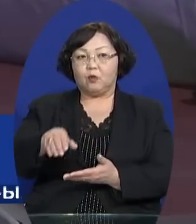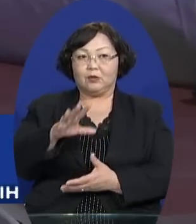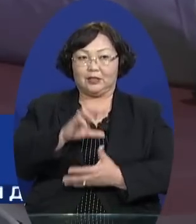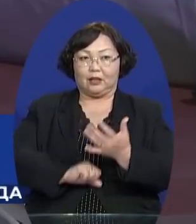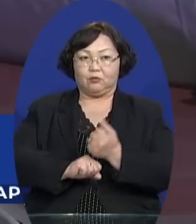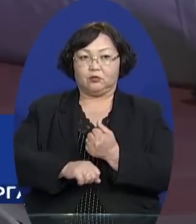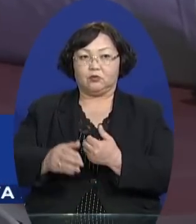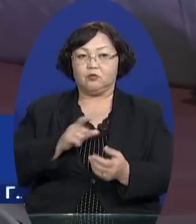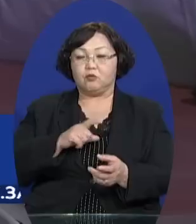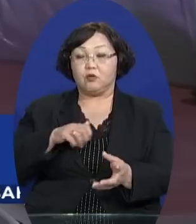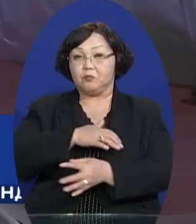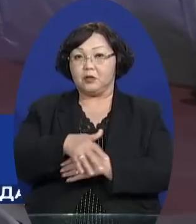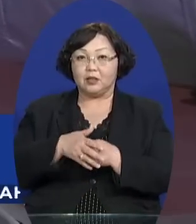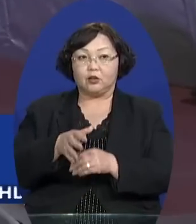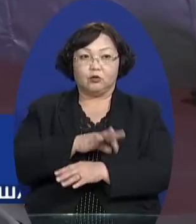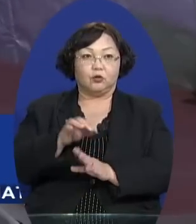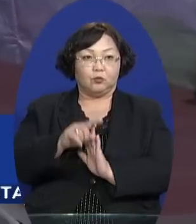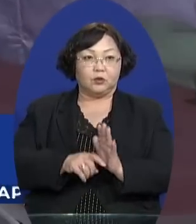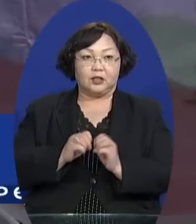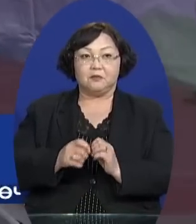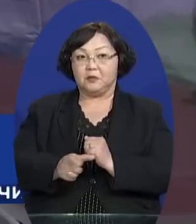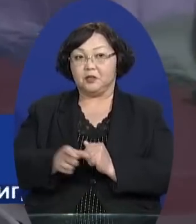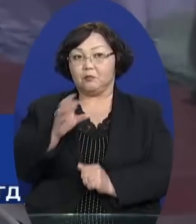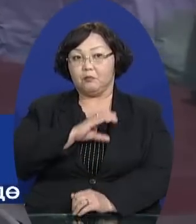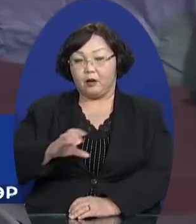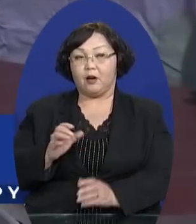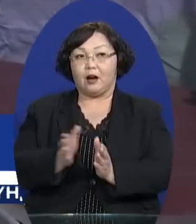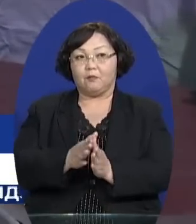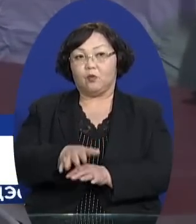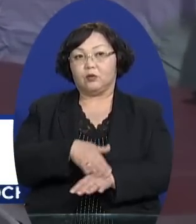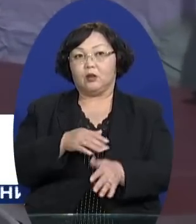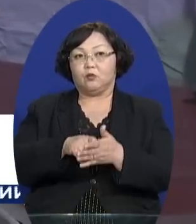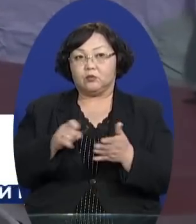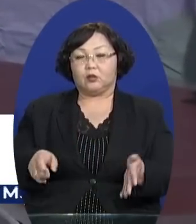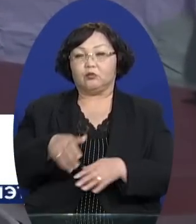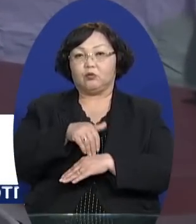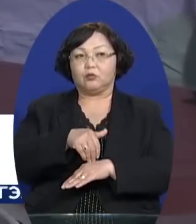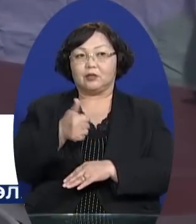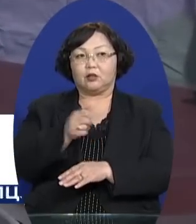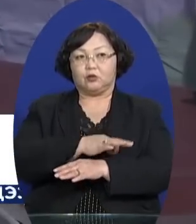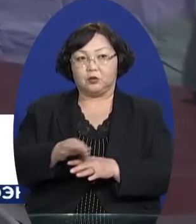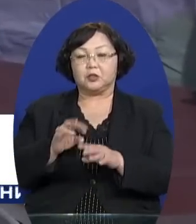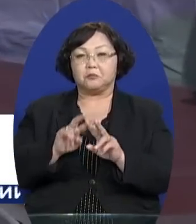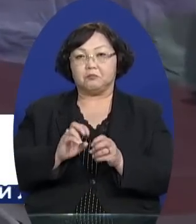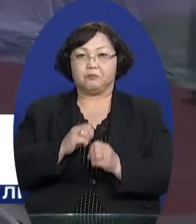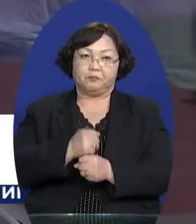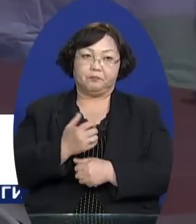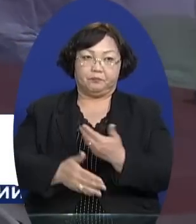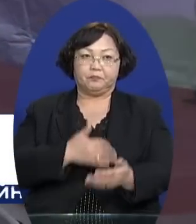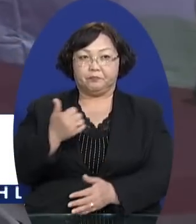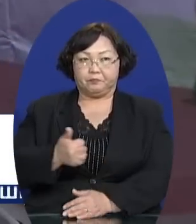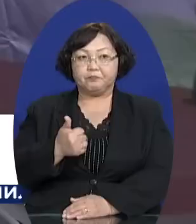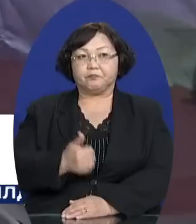бие дааж төсөл хөтөлбөрүүд хэрэгжүүлэх зам мэрэгжлийн байгууллагуудтай хамтарш урт хугацааны доктортой юм төслийн одоо хэрэгжилтүүдийг бол хангаж явж байгаа.